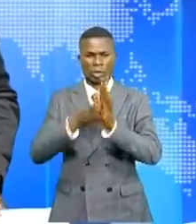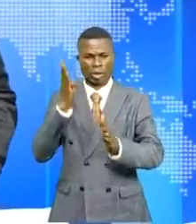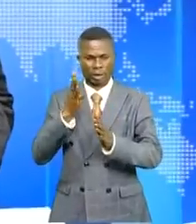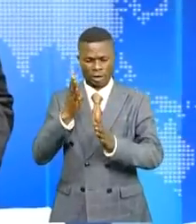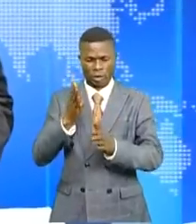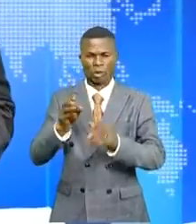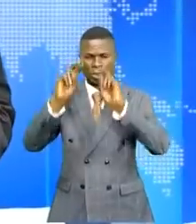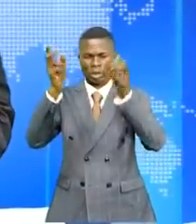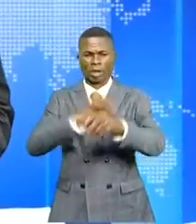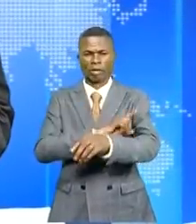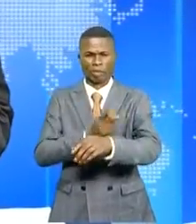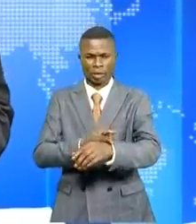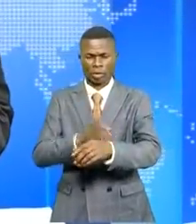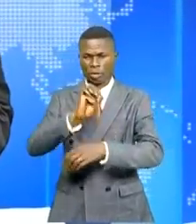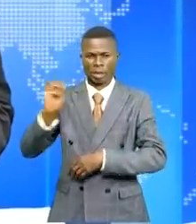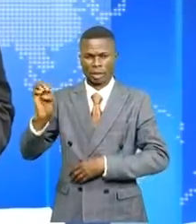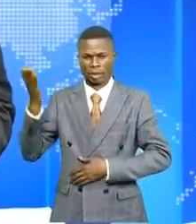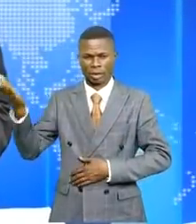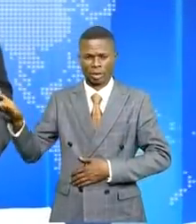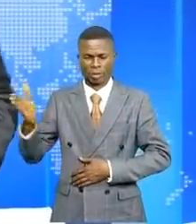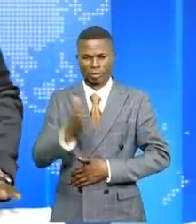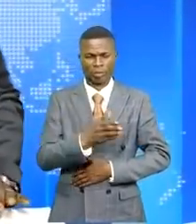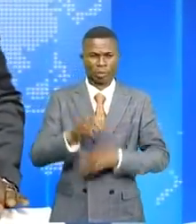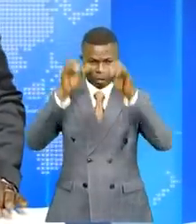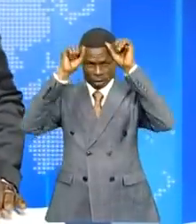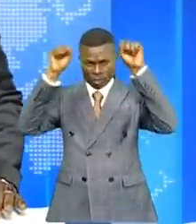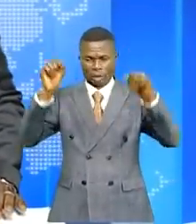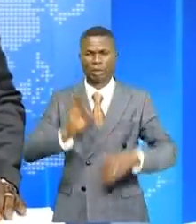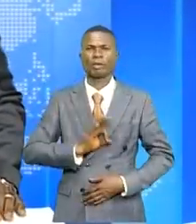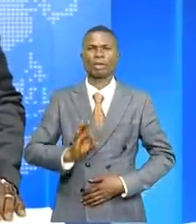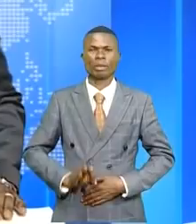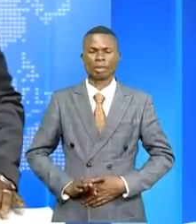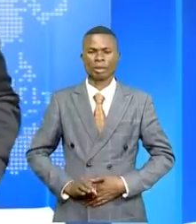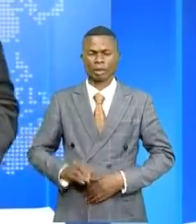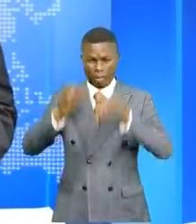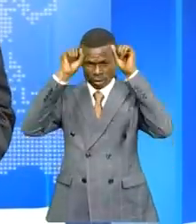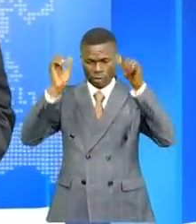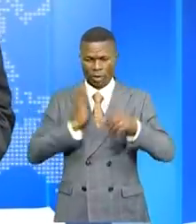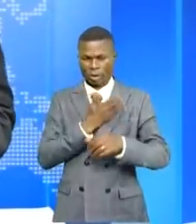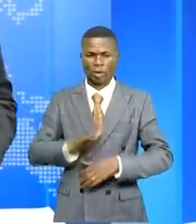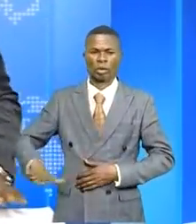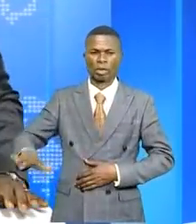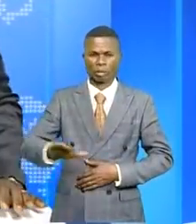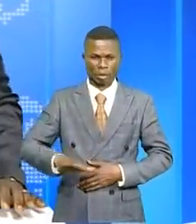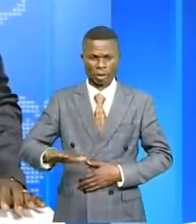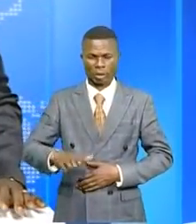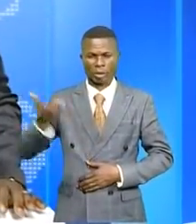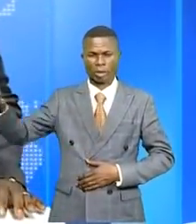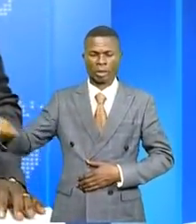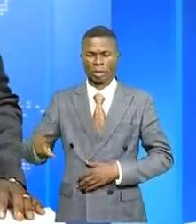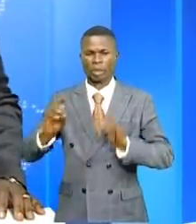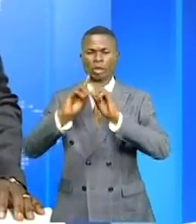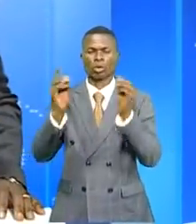la République démocratique du Congo. Félix-Antoine Tshisekedi, président de la République démocratique du Congo, a reçu une